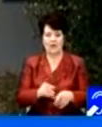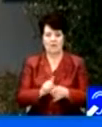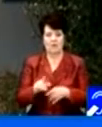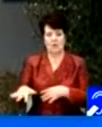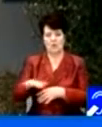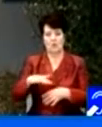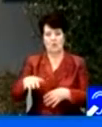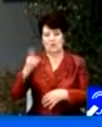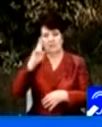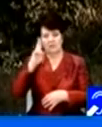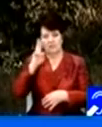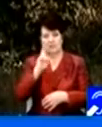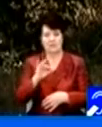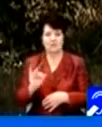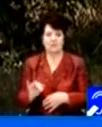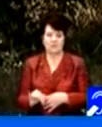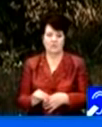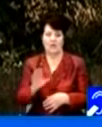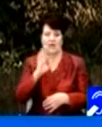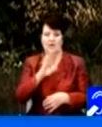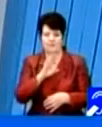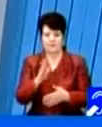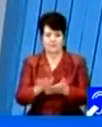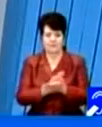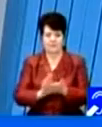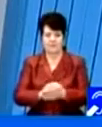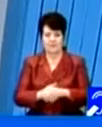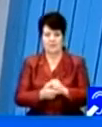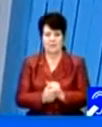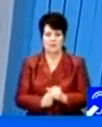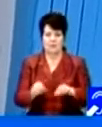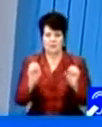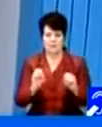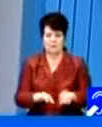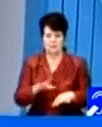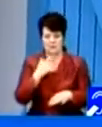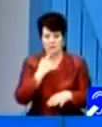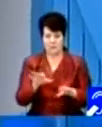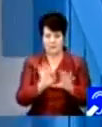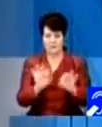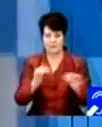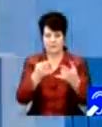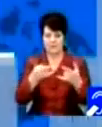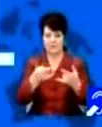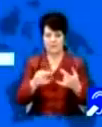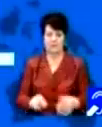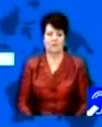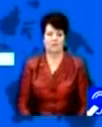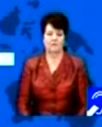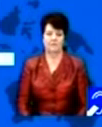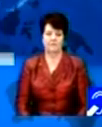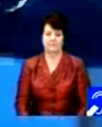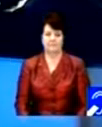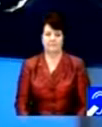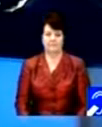Elevii nu au parte de intimitate și nici de apă curentă și săpun. Ce soluții oferă autoritățile? Aflați din Telejurnal.